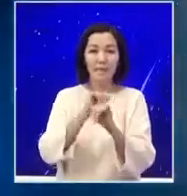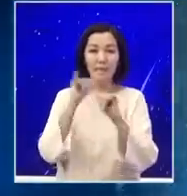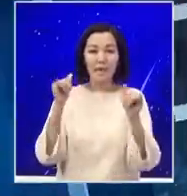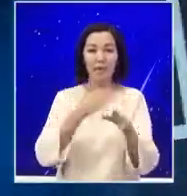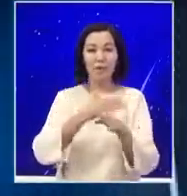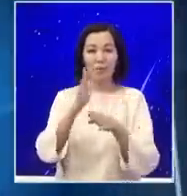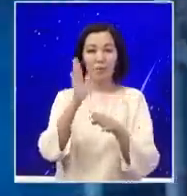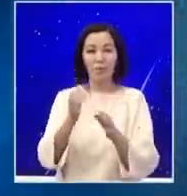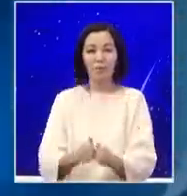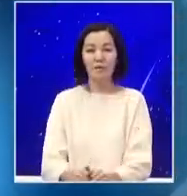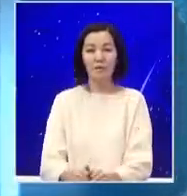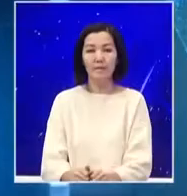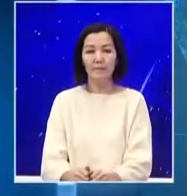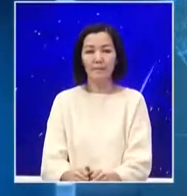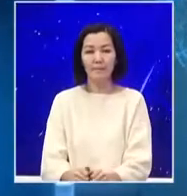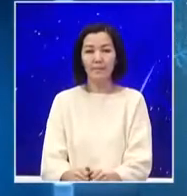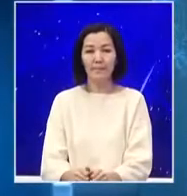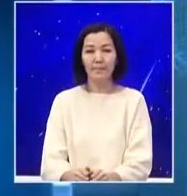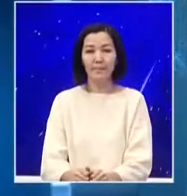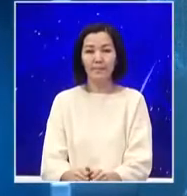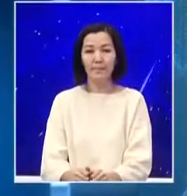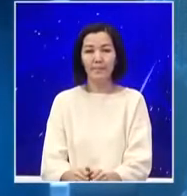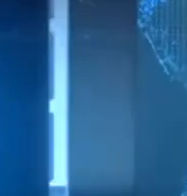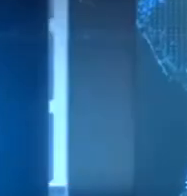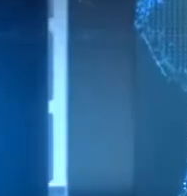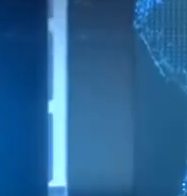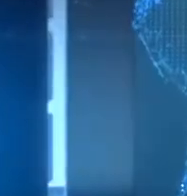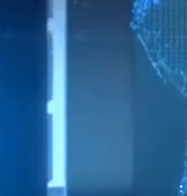Кудырбайгызы, Жаслан Шынгенже, Жетсу телеарнасы.